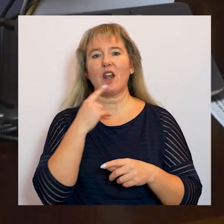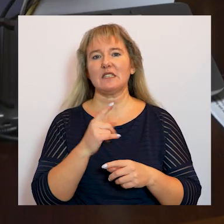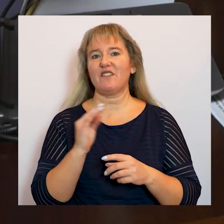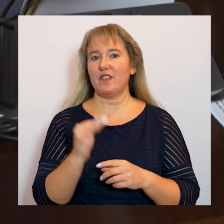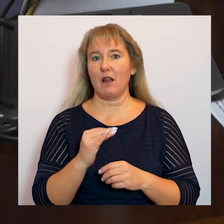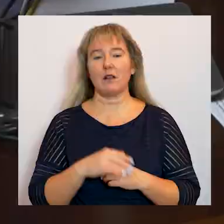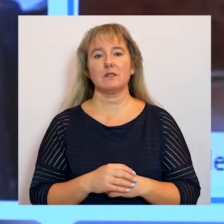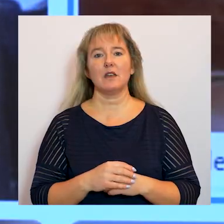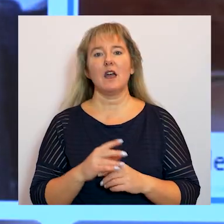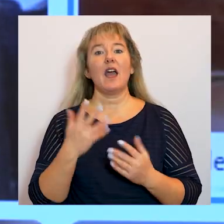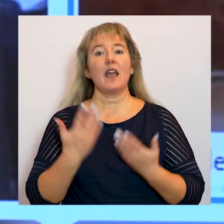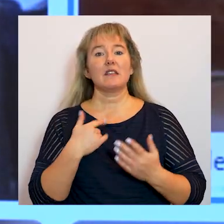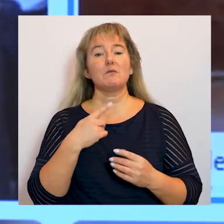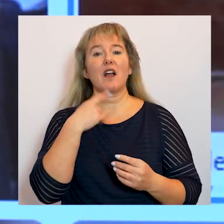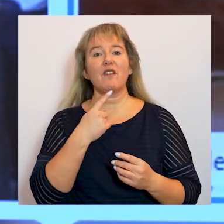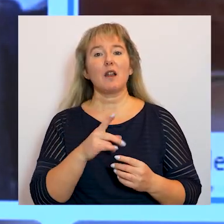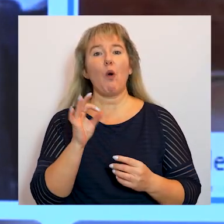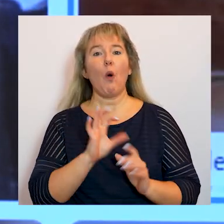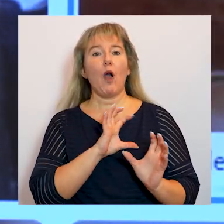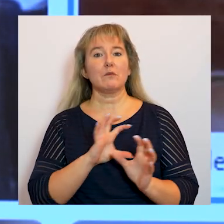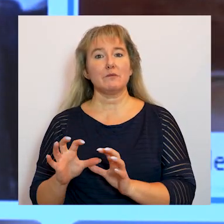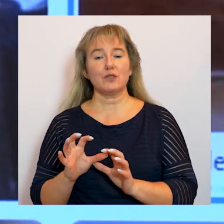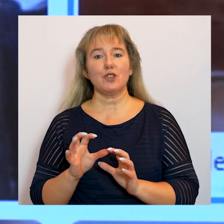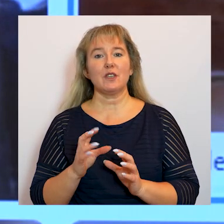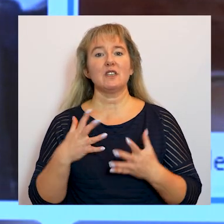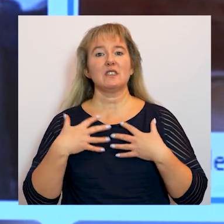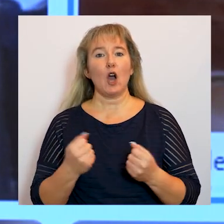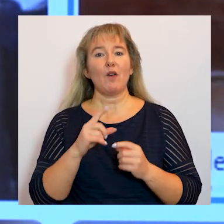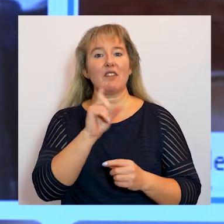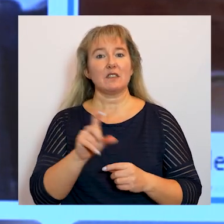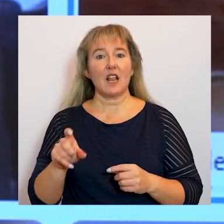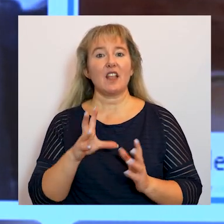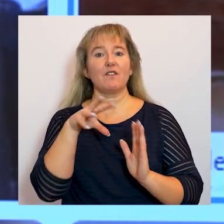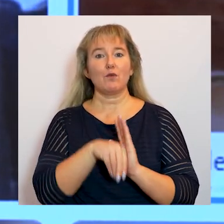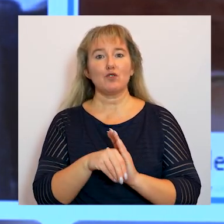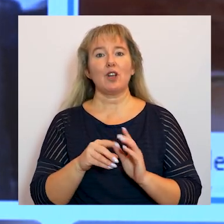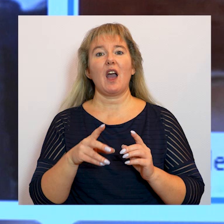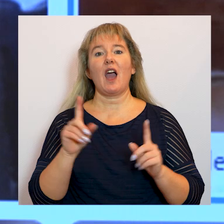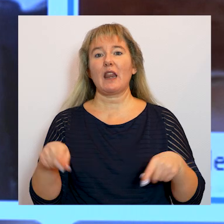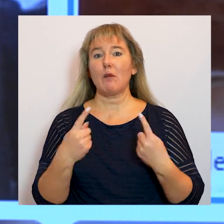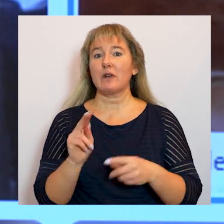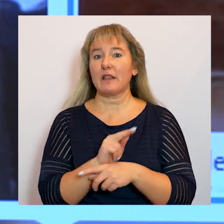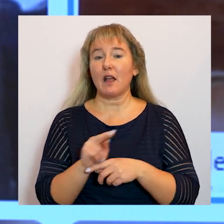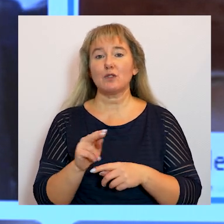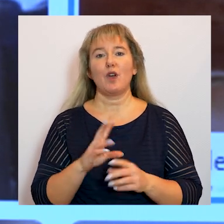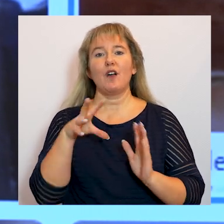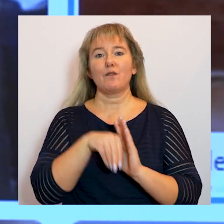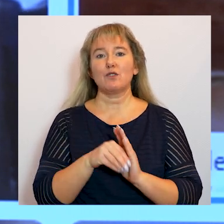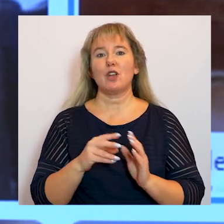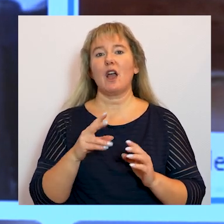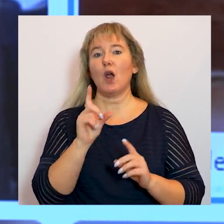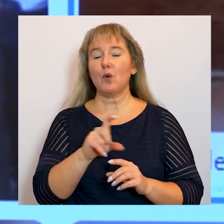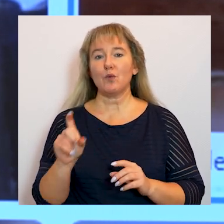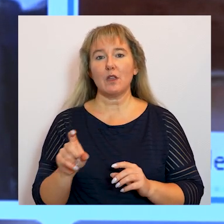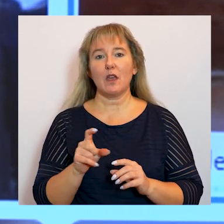Российской Федерации». Если мы говорим об обеспечении здоровья населения, включая сюда реабилитацию, включая сюда тех